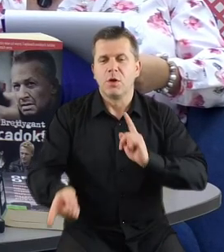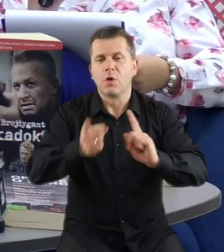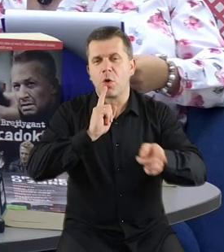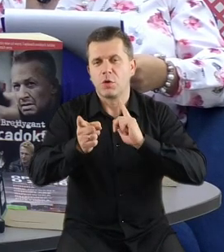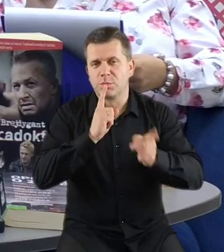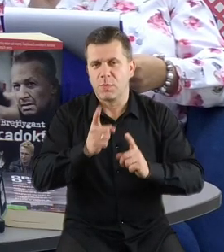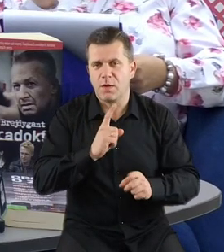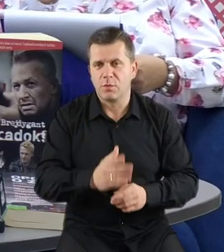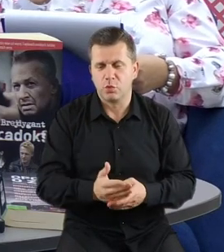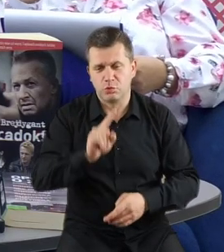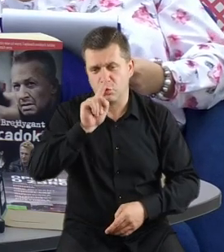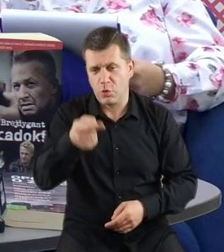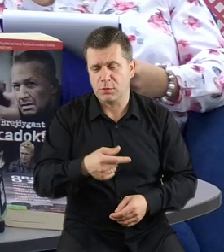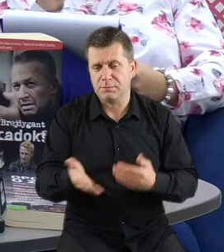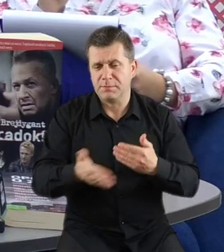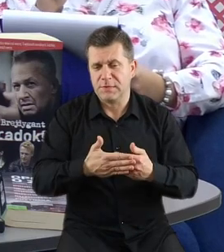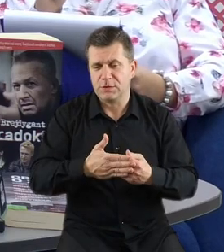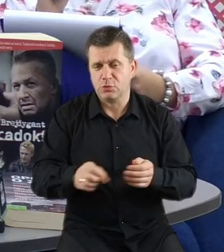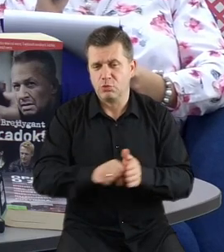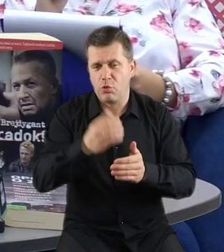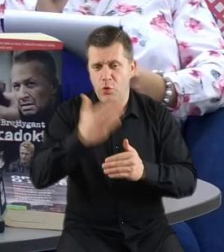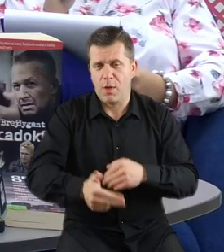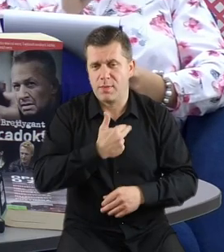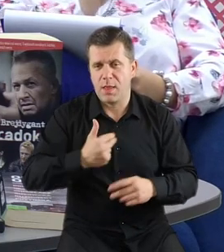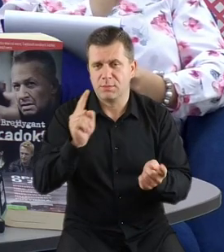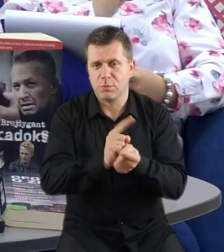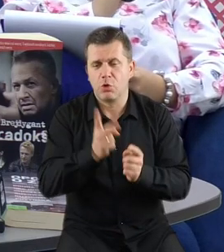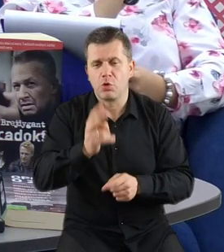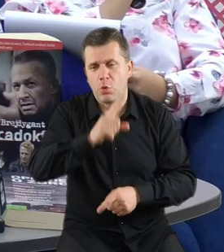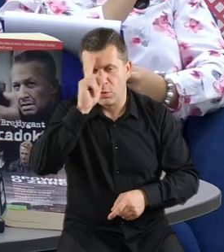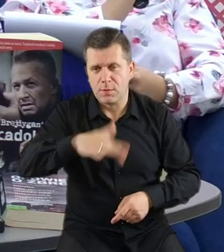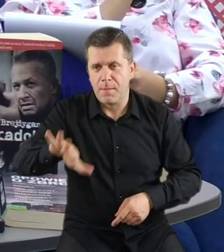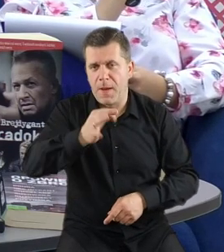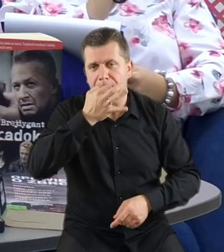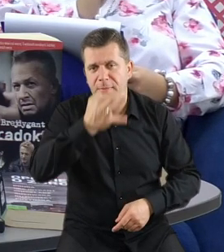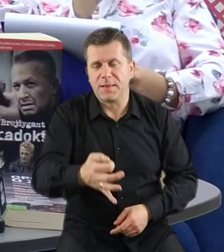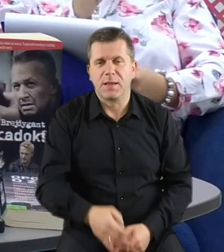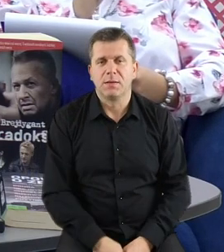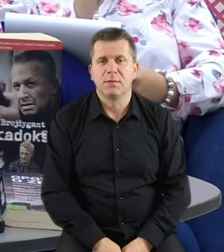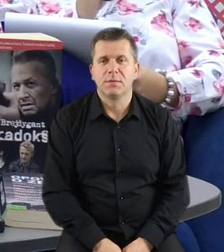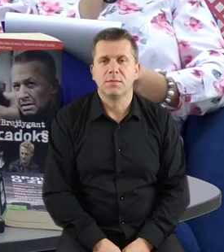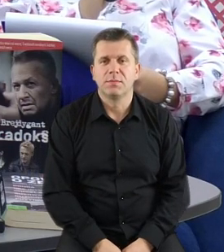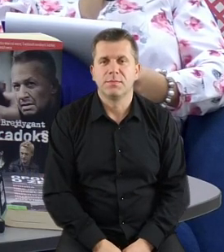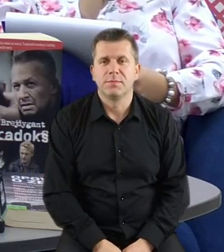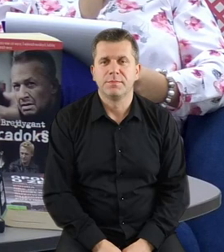Rozmawiamy już godzinę, będziemy zbliżać się powoli do końca naszego spotkania. Może ktoś z państwa chciałby zadać jakieś pytanie?